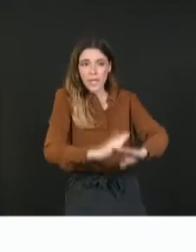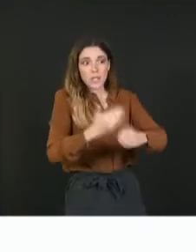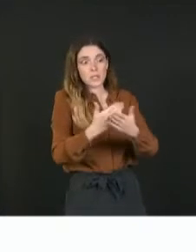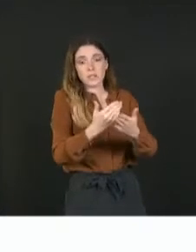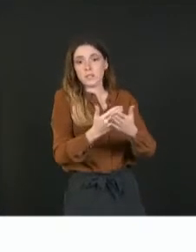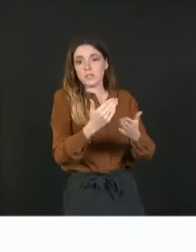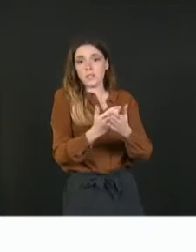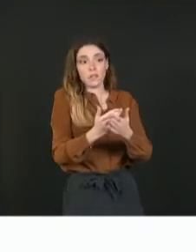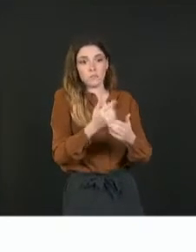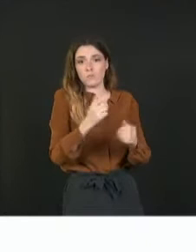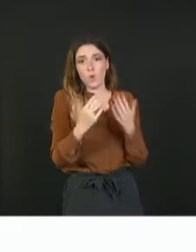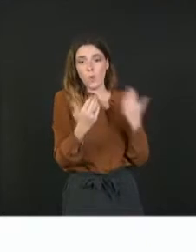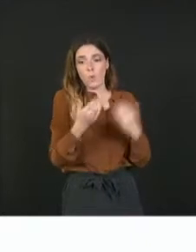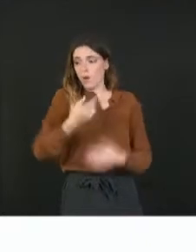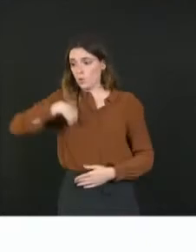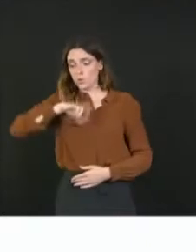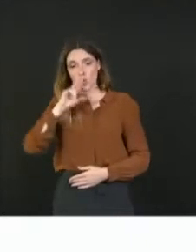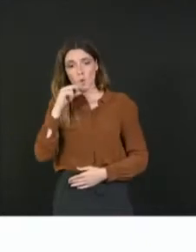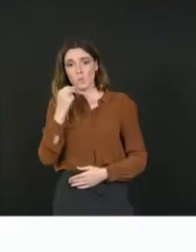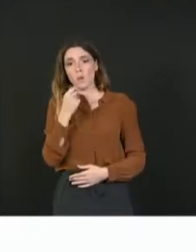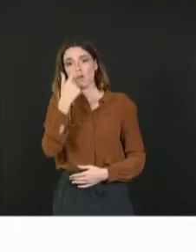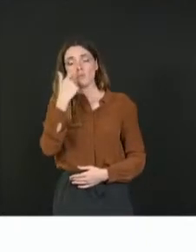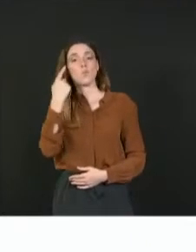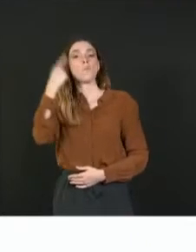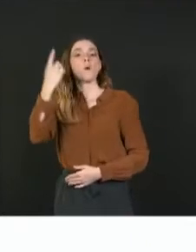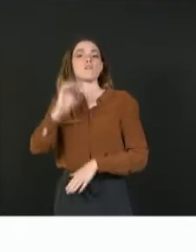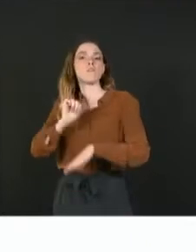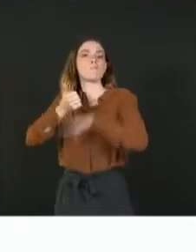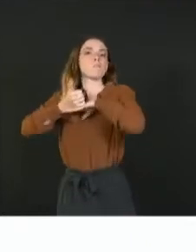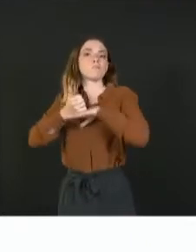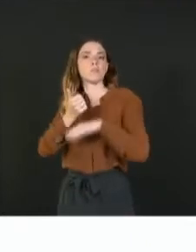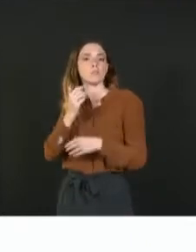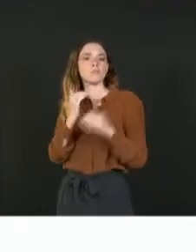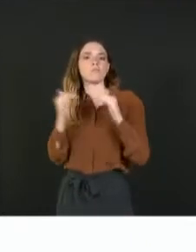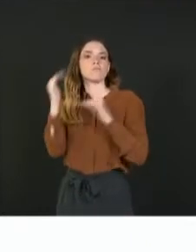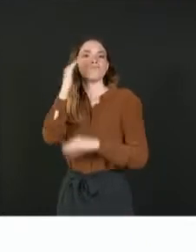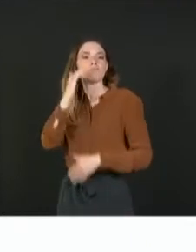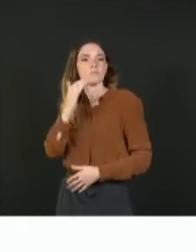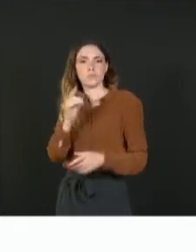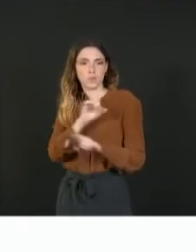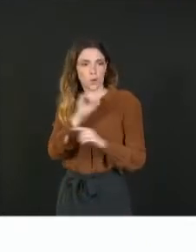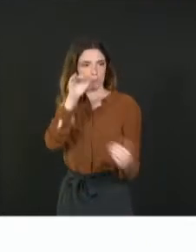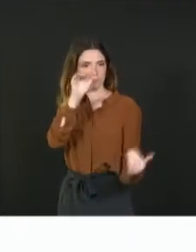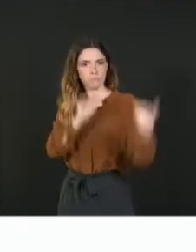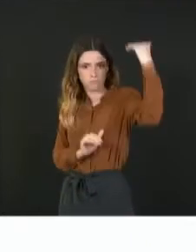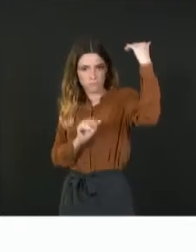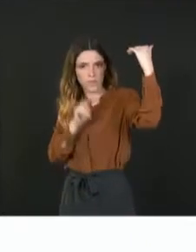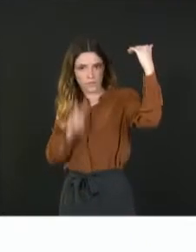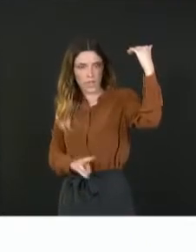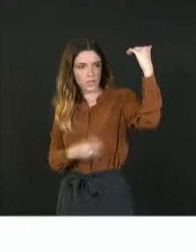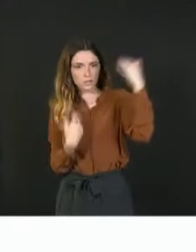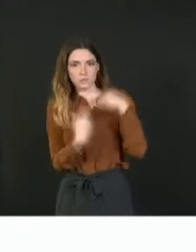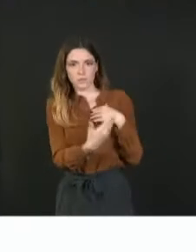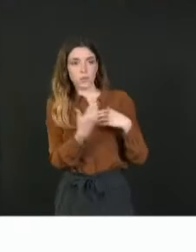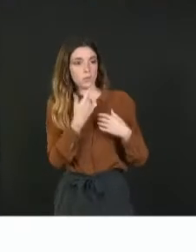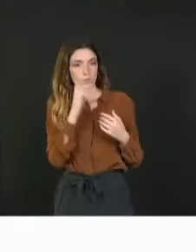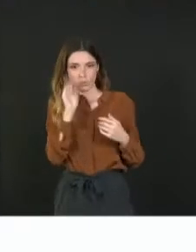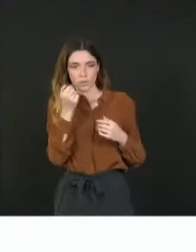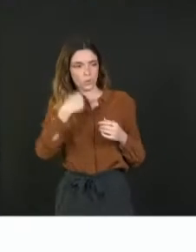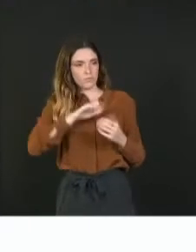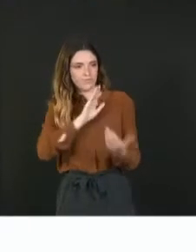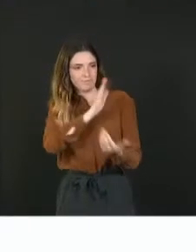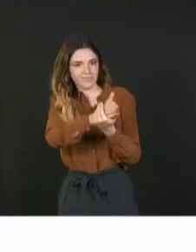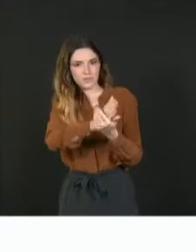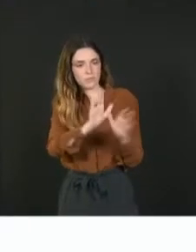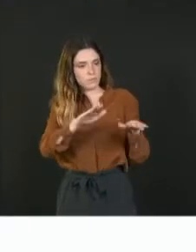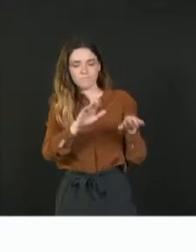est supérieure à la nôtre. Et nous, on se croit, en fait, toujours supérieure. Donc, c'est de non-agir. Et après, la troisième action